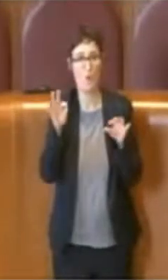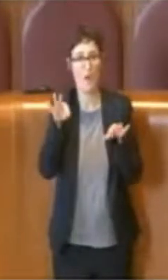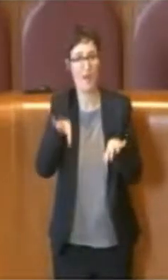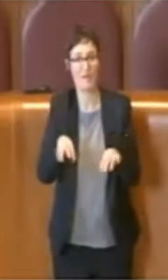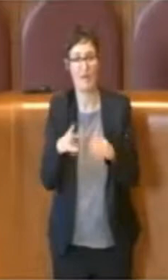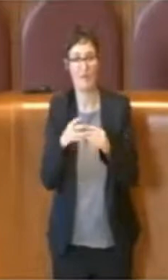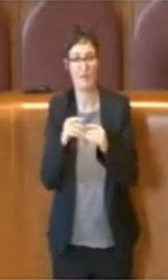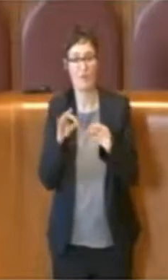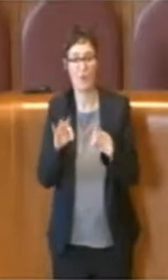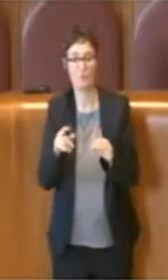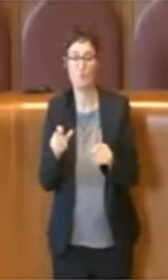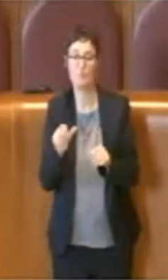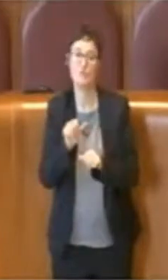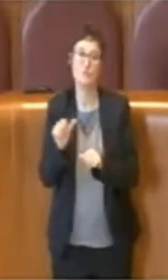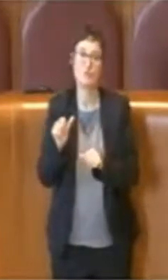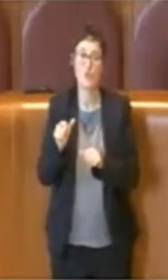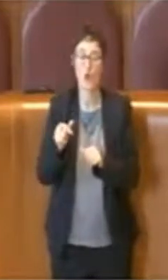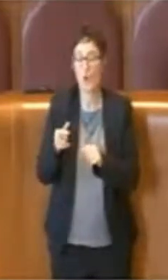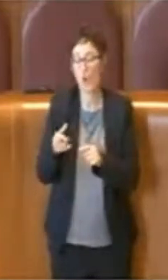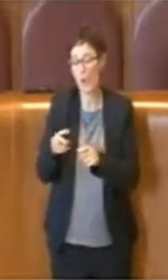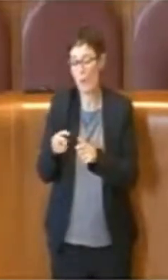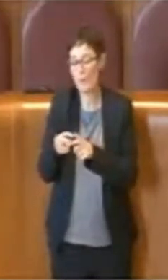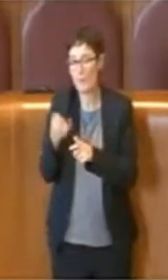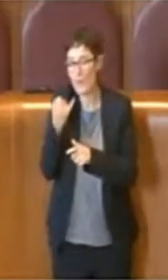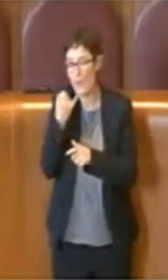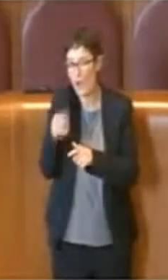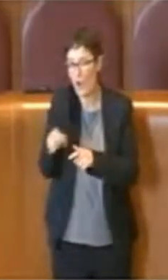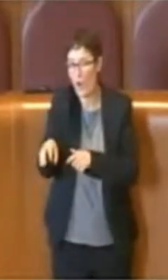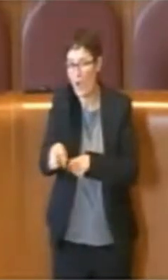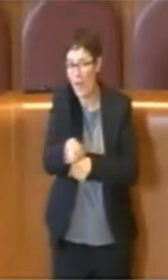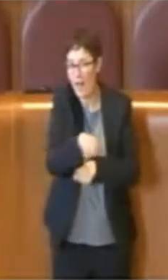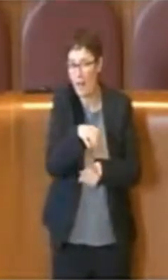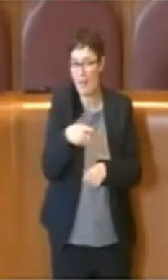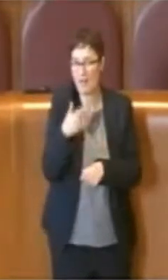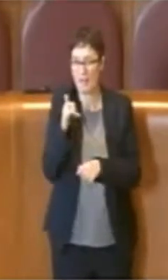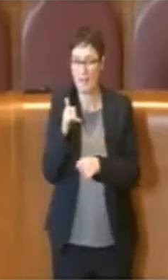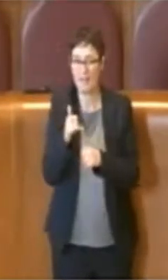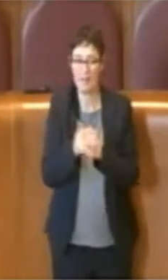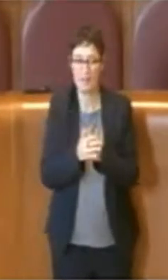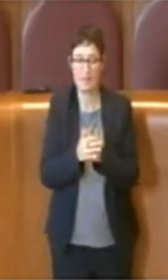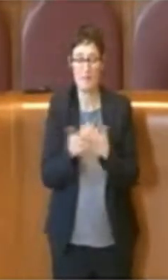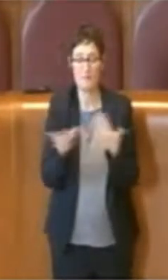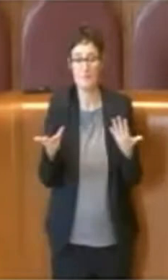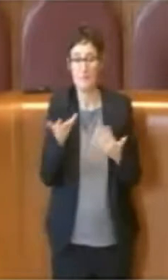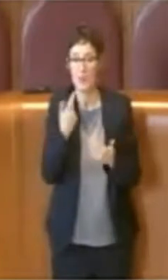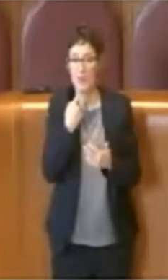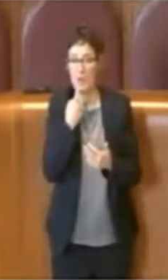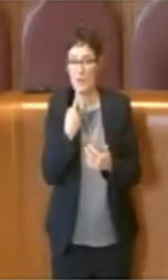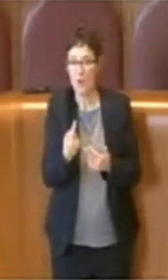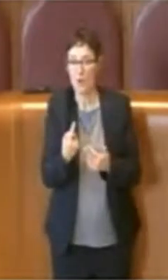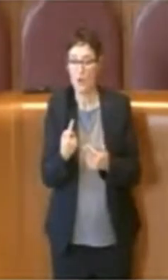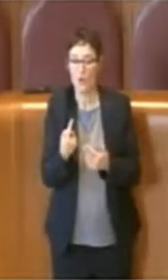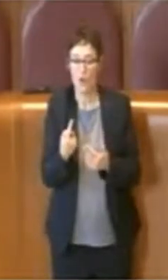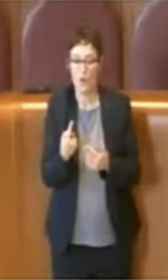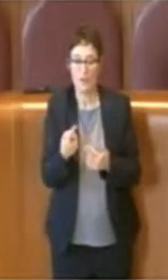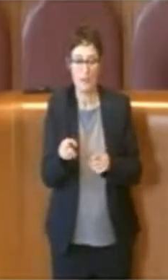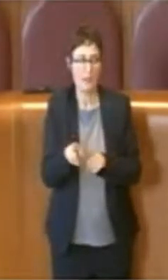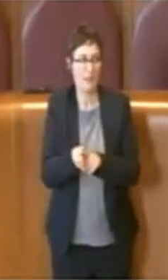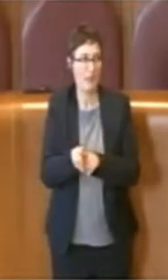localmente. E quindi io voglio dire che comunque non siamo proprio fuori di ogni